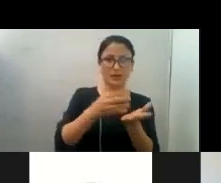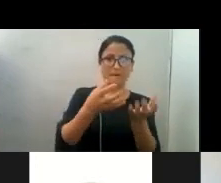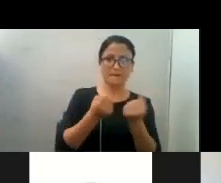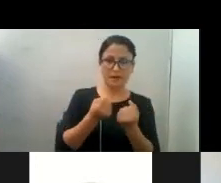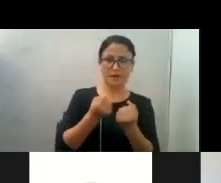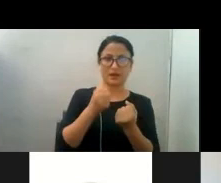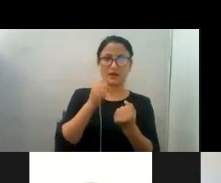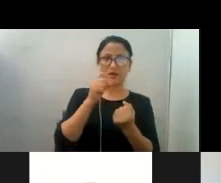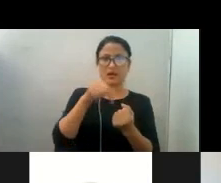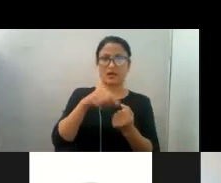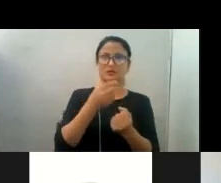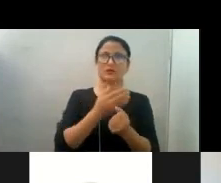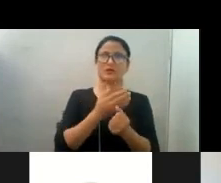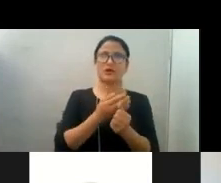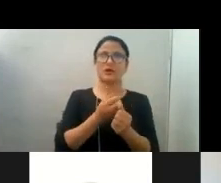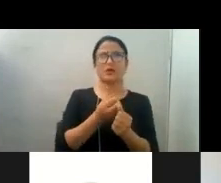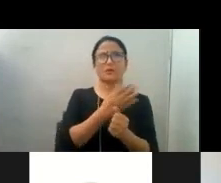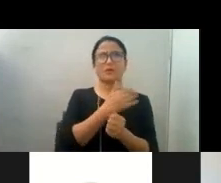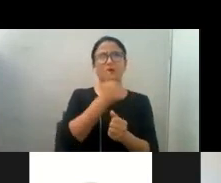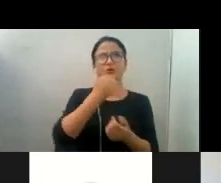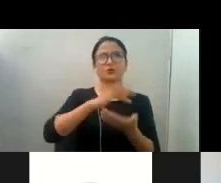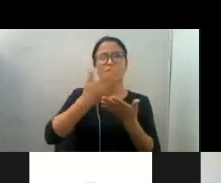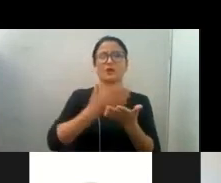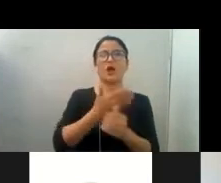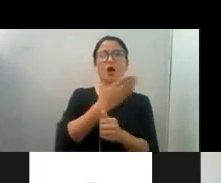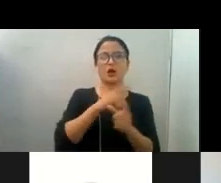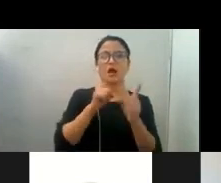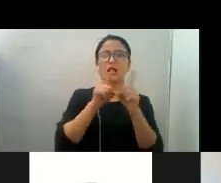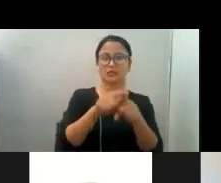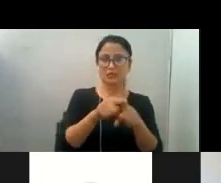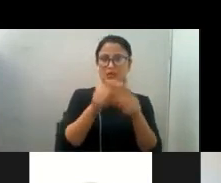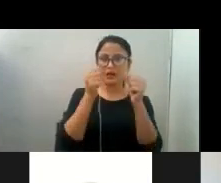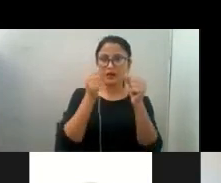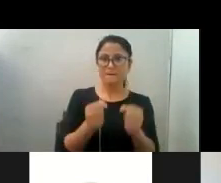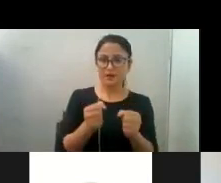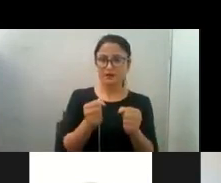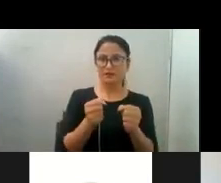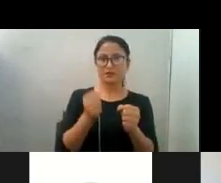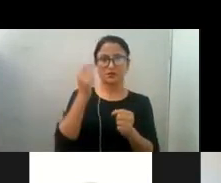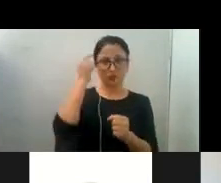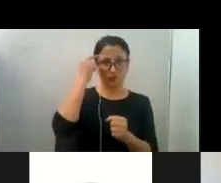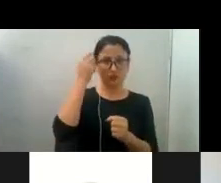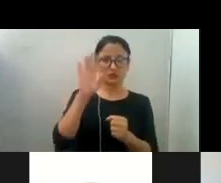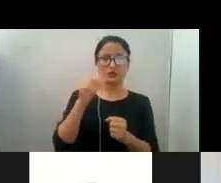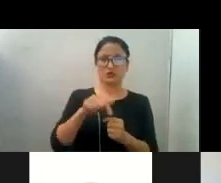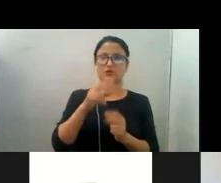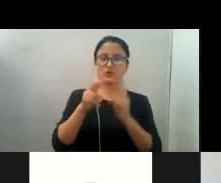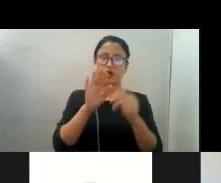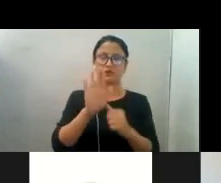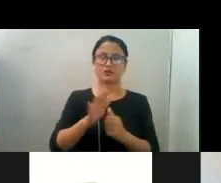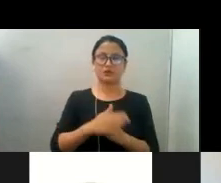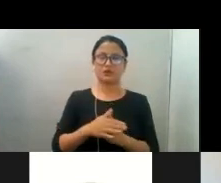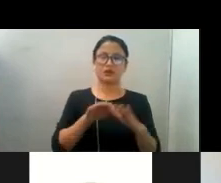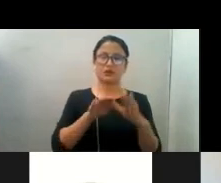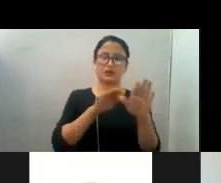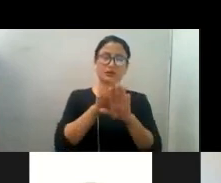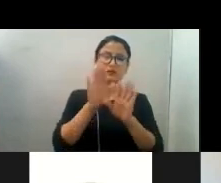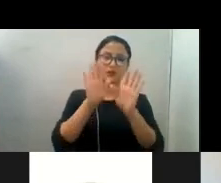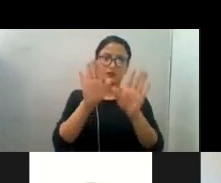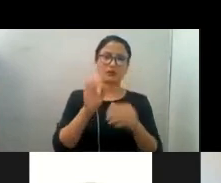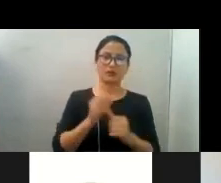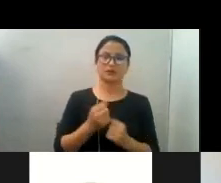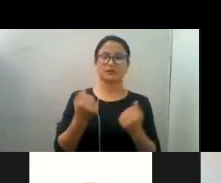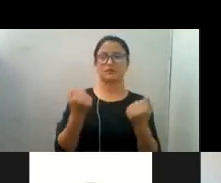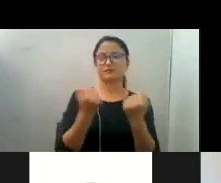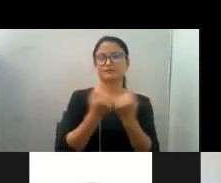आजभन्दा झन्डै 6-7 महिना पहिला सँगै बसेर हामीले सोचेका थियौँ त्यो कुरा अहिले आएको छ. त्यसलाई एकदम धन्यवाद दिँदै म चाहिँ बिदा